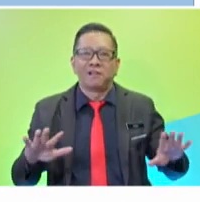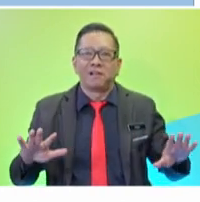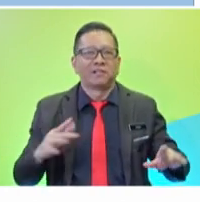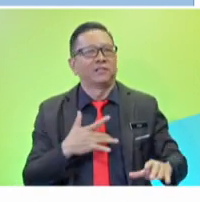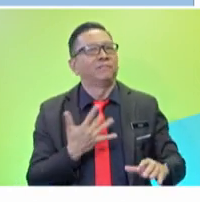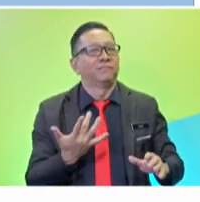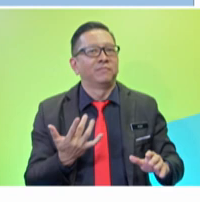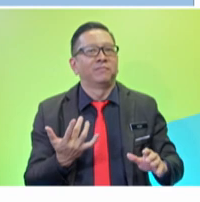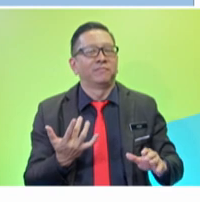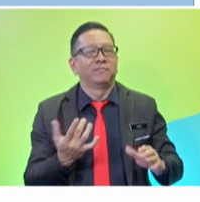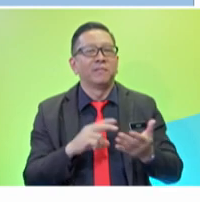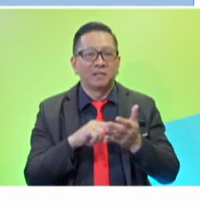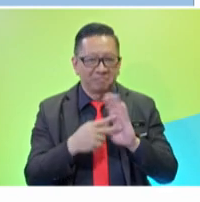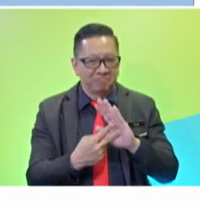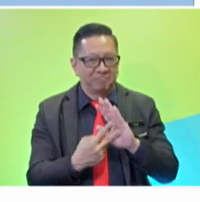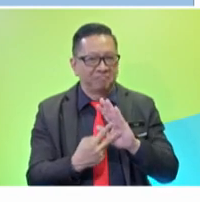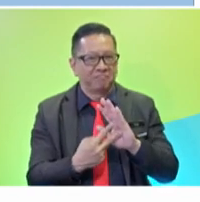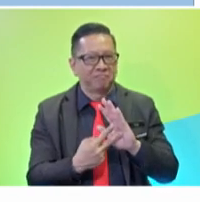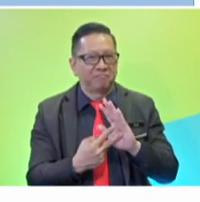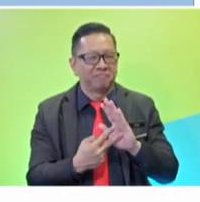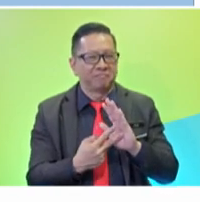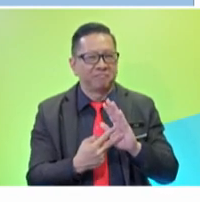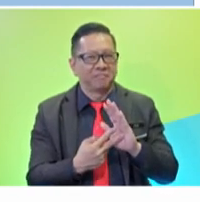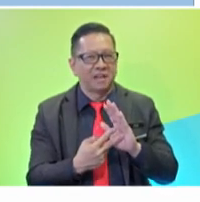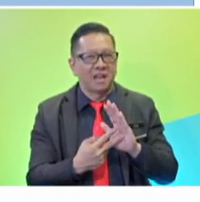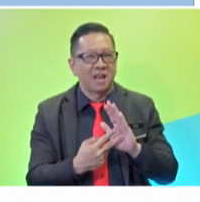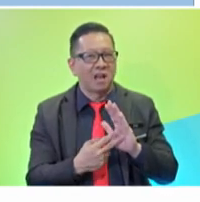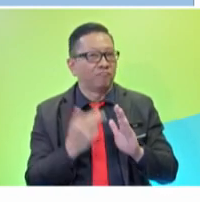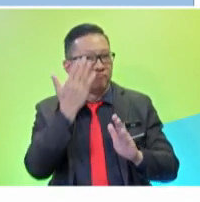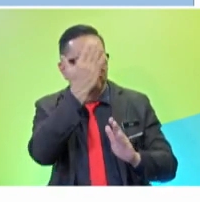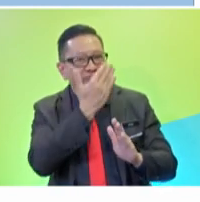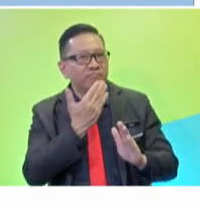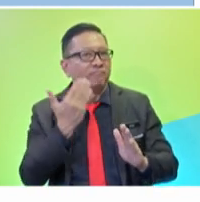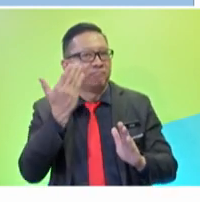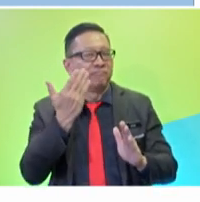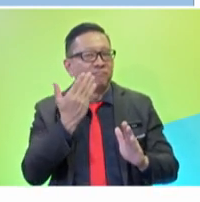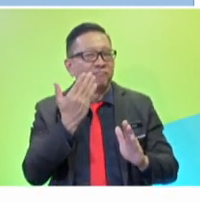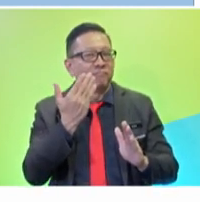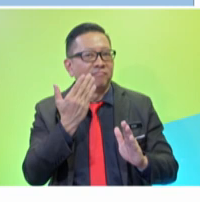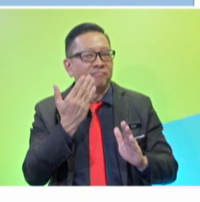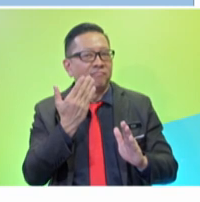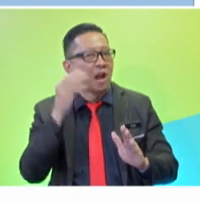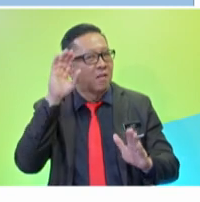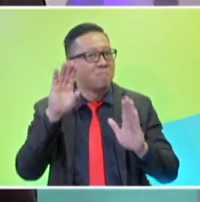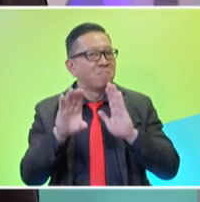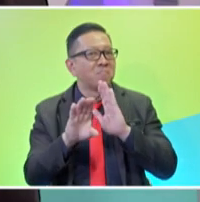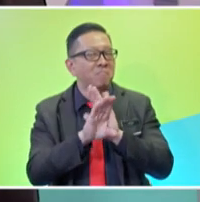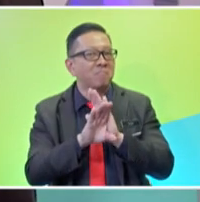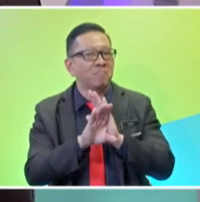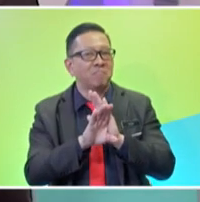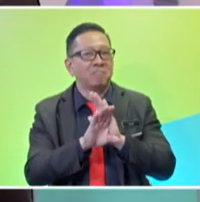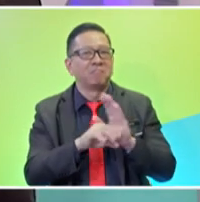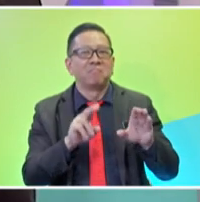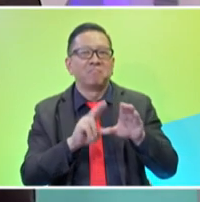jadi maknanya ergonomi estetik ada setengah negara itu nah gampang kan sesuatu negara diletakkan